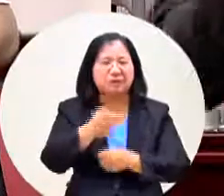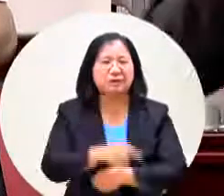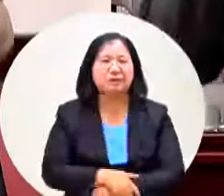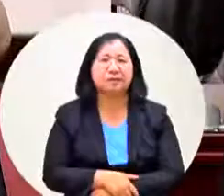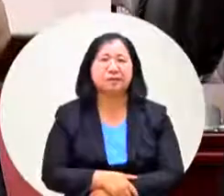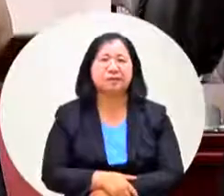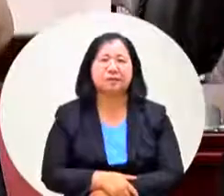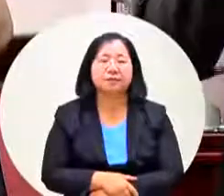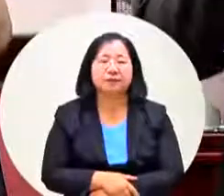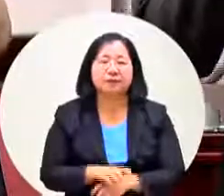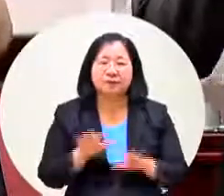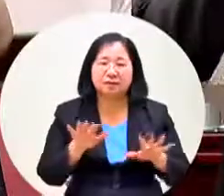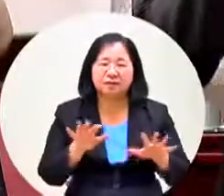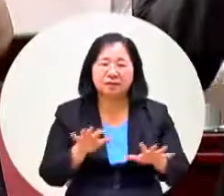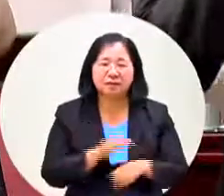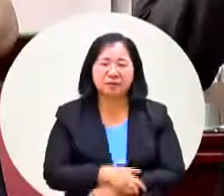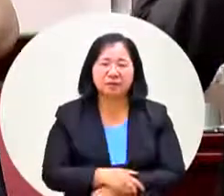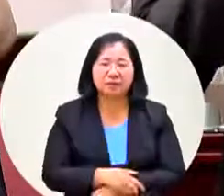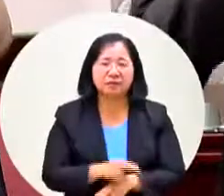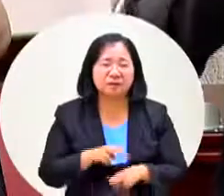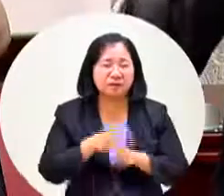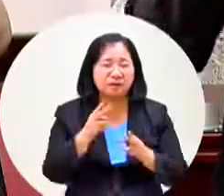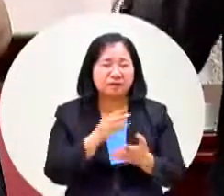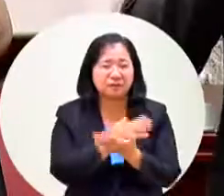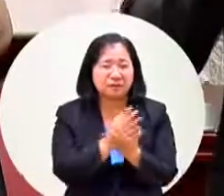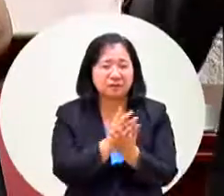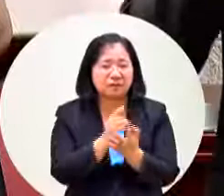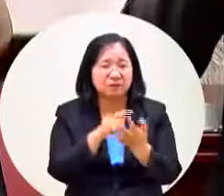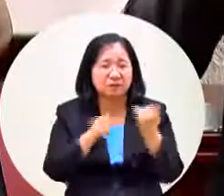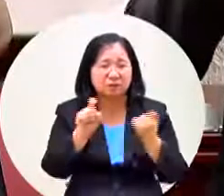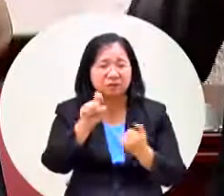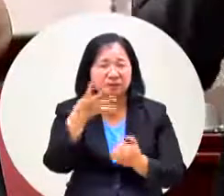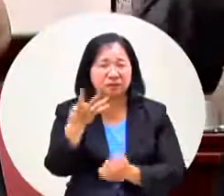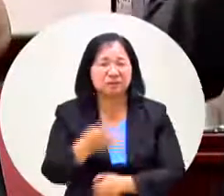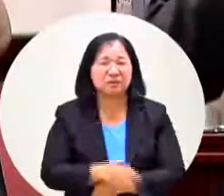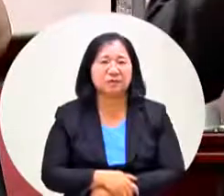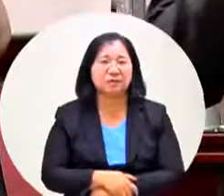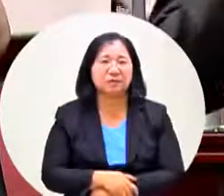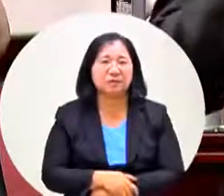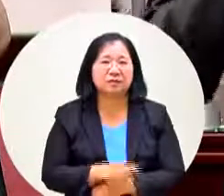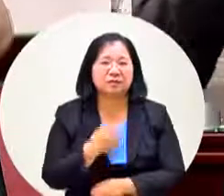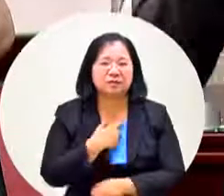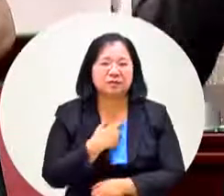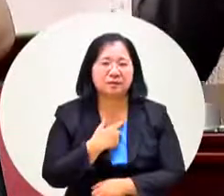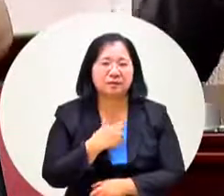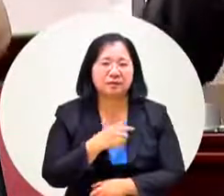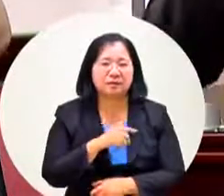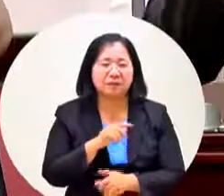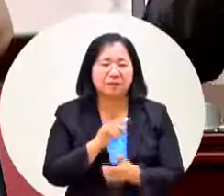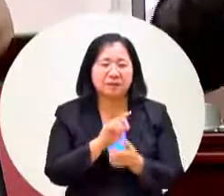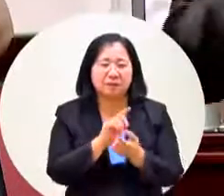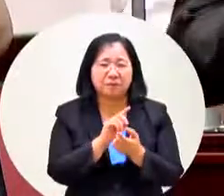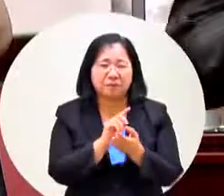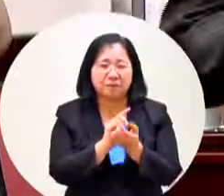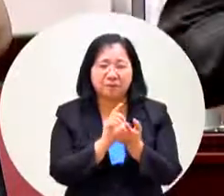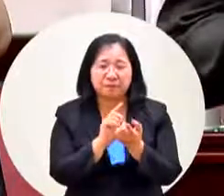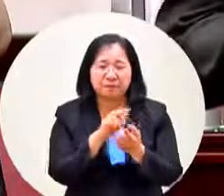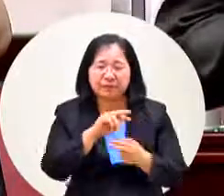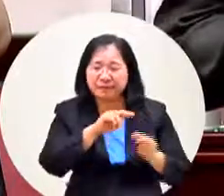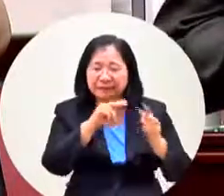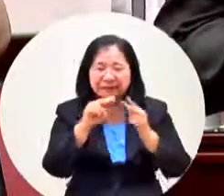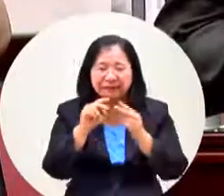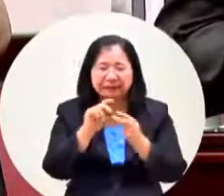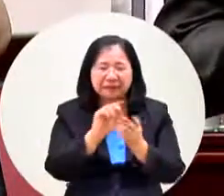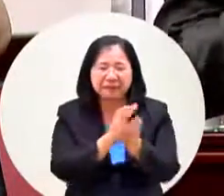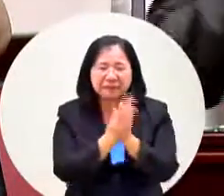大家县市其实伊的重点嘛无啥共。啊，咱若抓假设有诶，即农业的这个保险拢总甲用落去吼，我